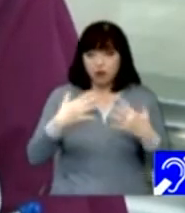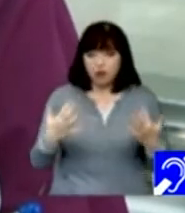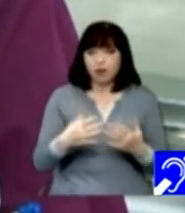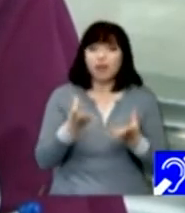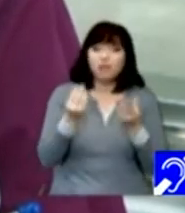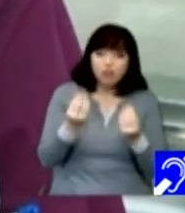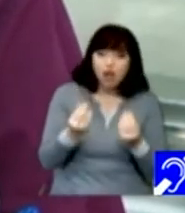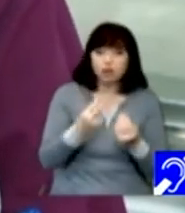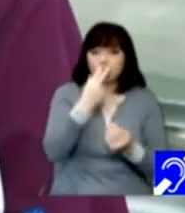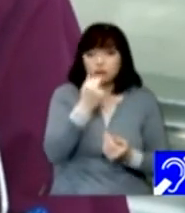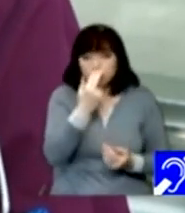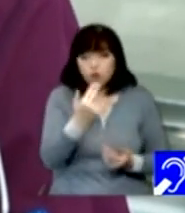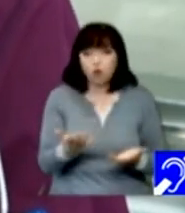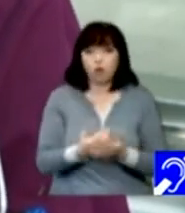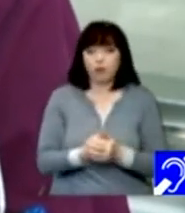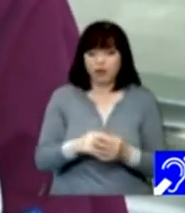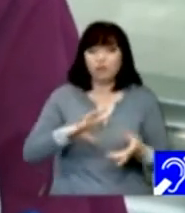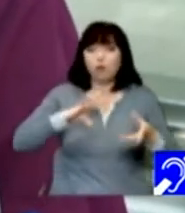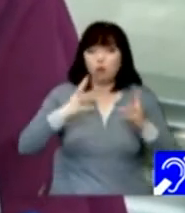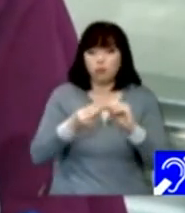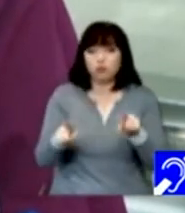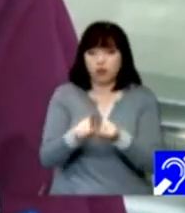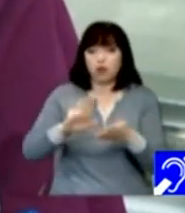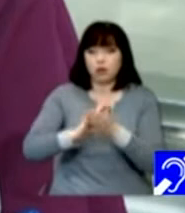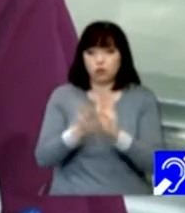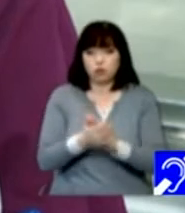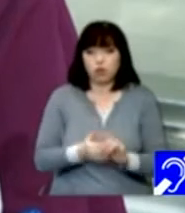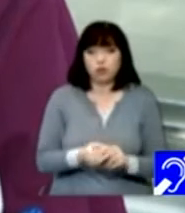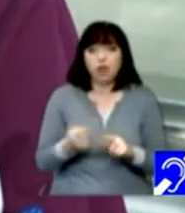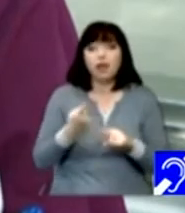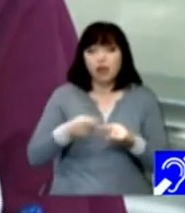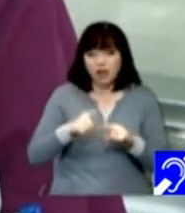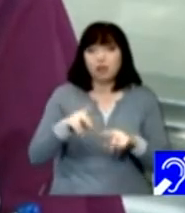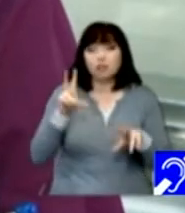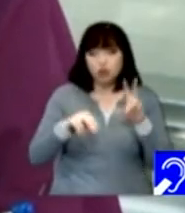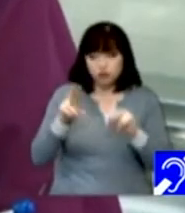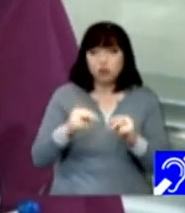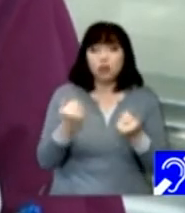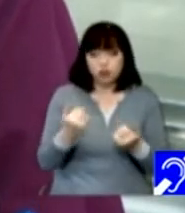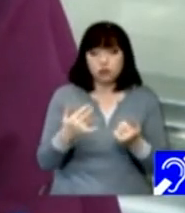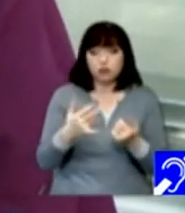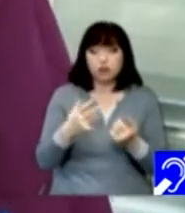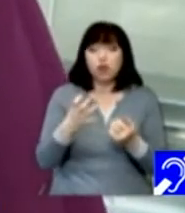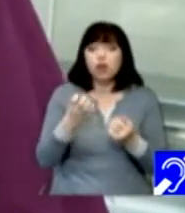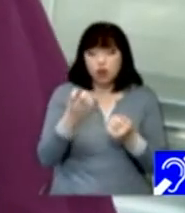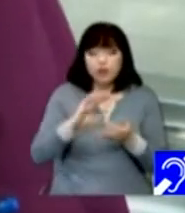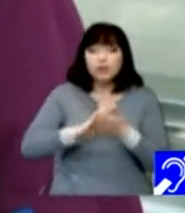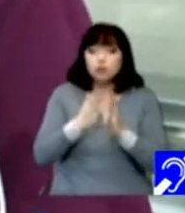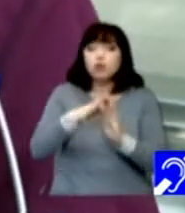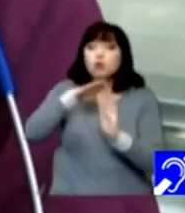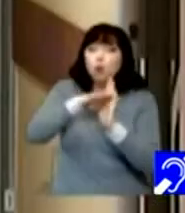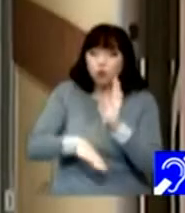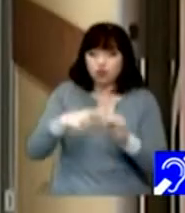tusă umedă, rinoree, stare de rău general. Mai un tablou clinic mai accentuat și mai exprimat decât au fost